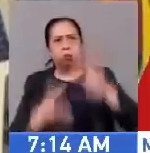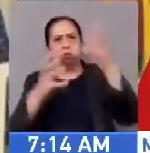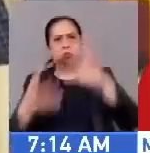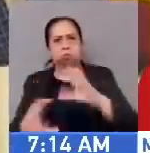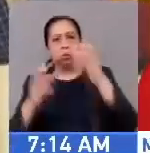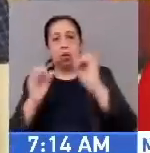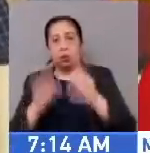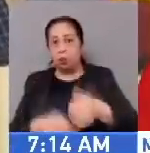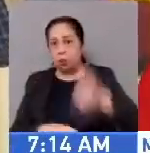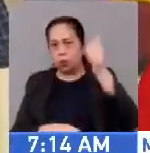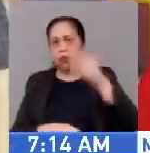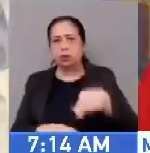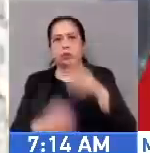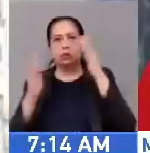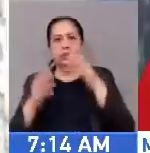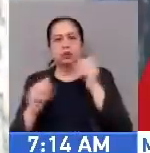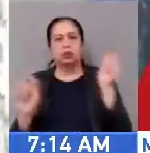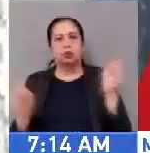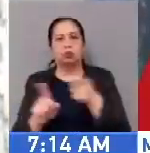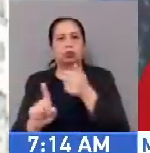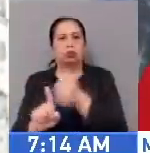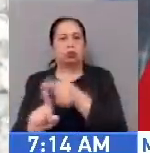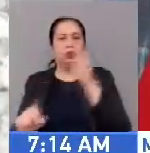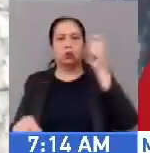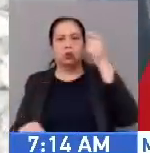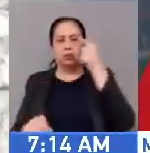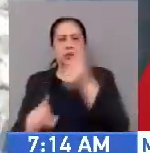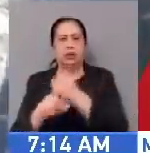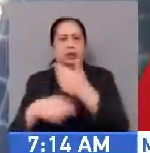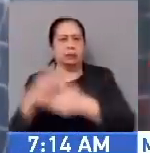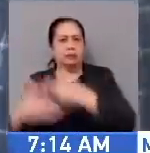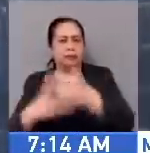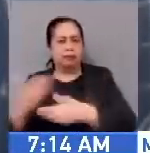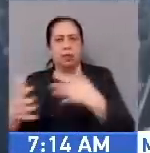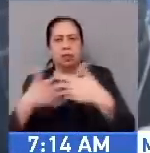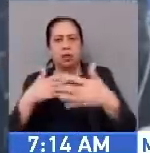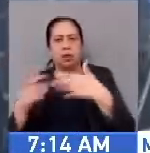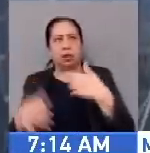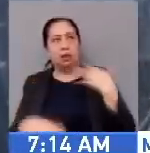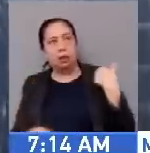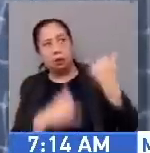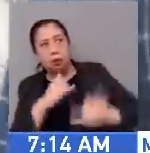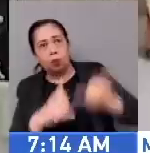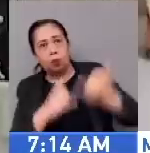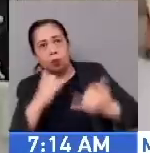niyang autopilot ang gobyerno, nagagana kahit tulog ang Pangulo.